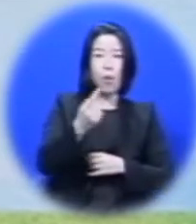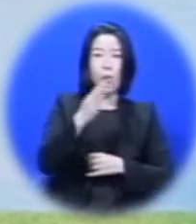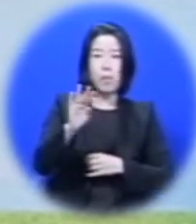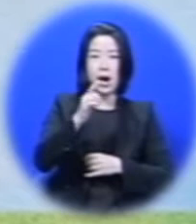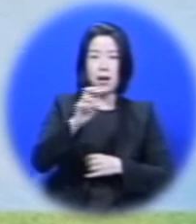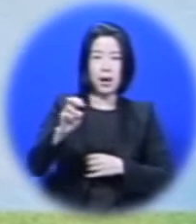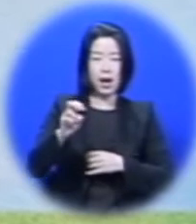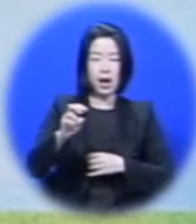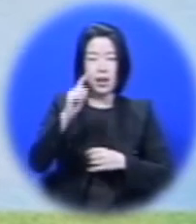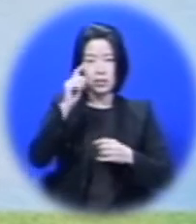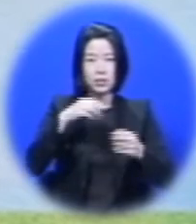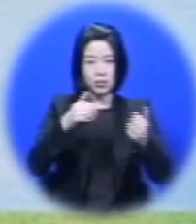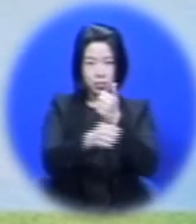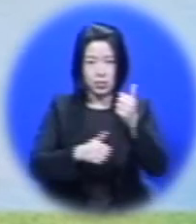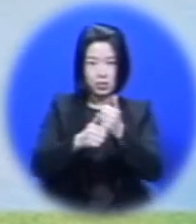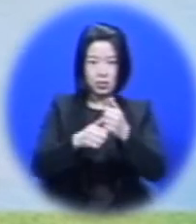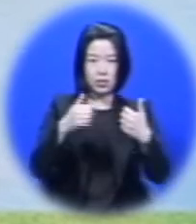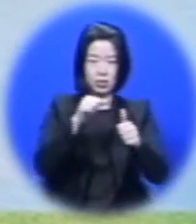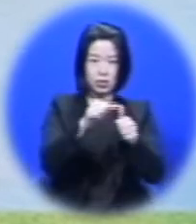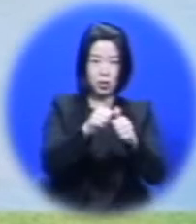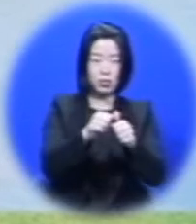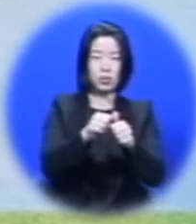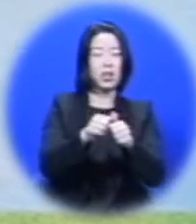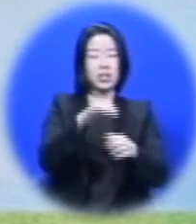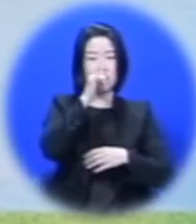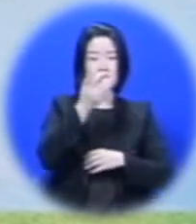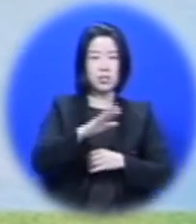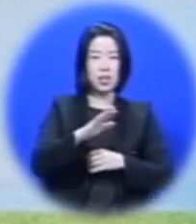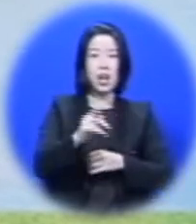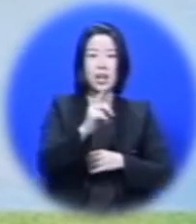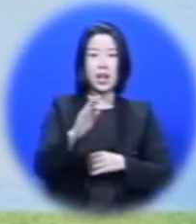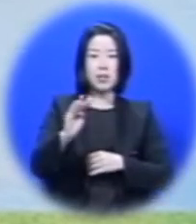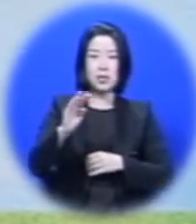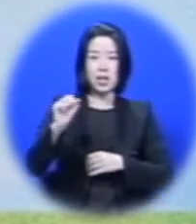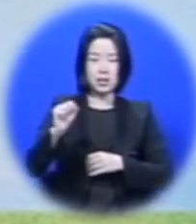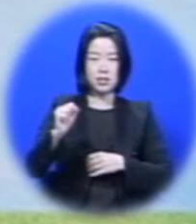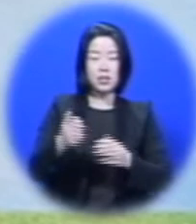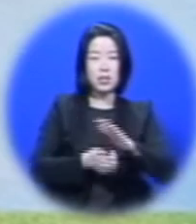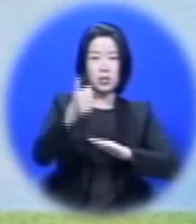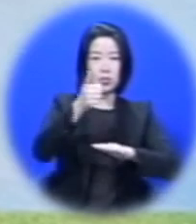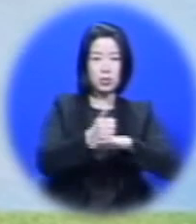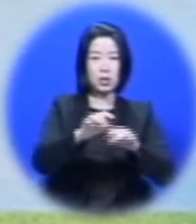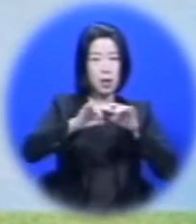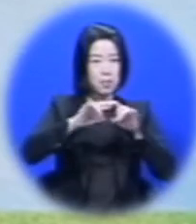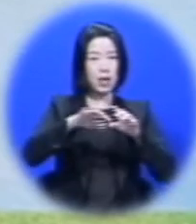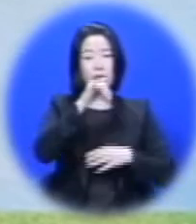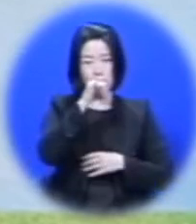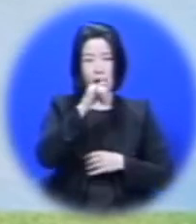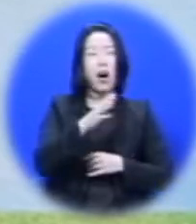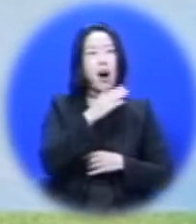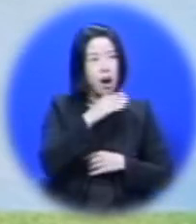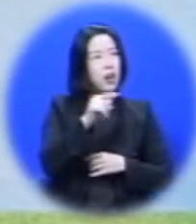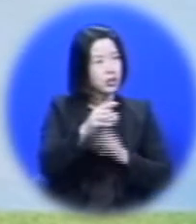행정부의 자문위원까지 위촉이 된 한국분으로 KBS에서 성공시대에 방영까지 된 분이라. 아, 그런 분이